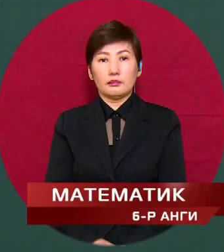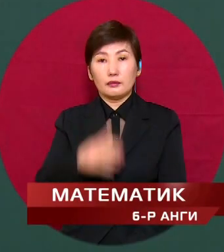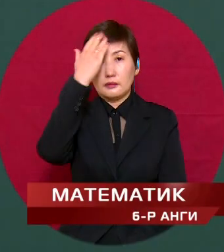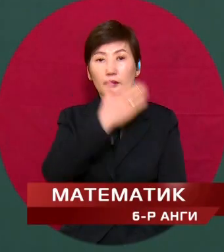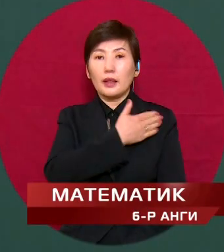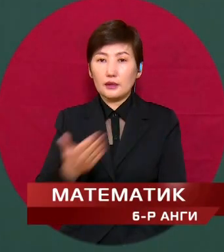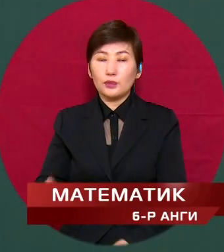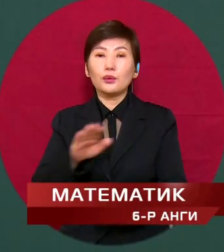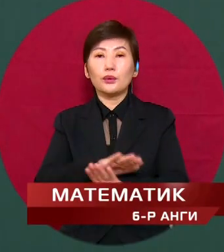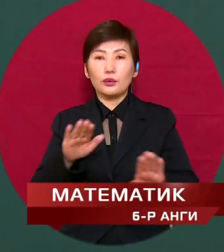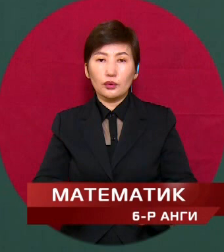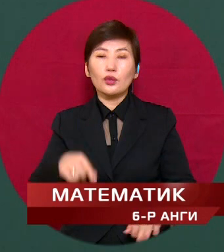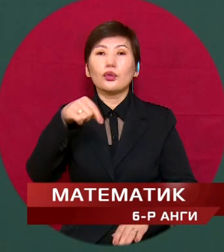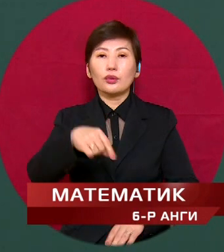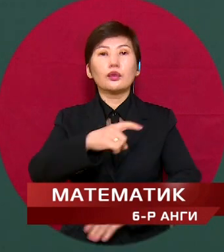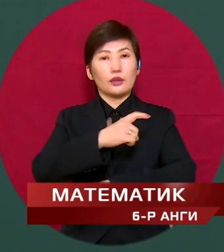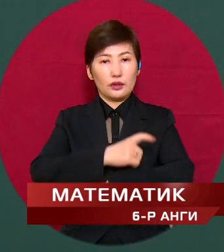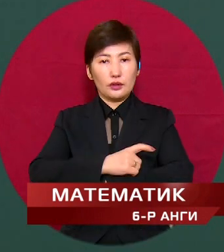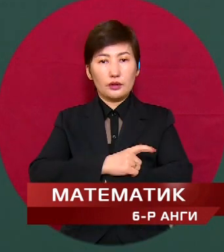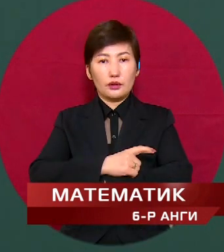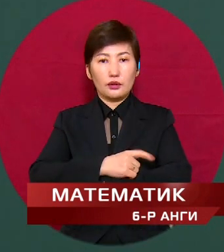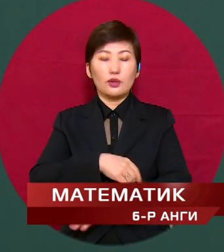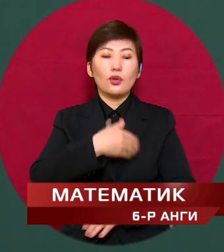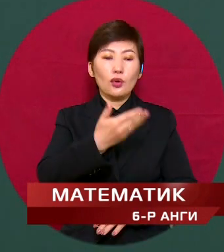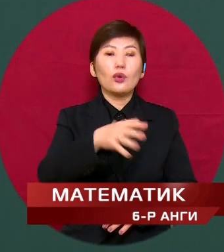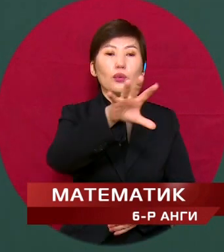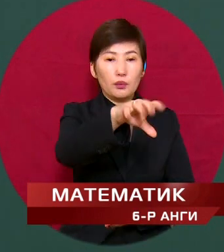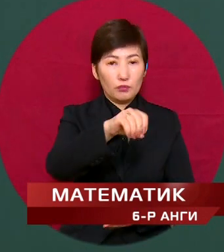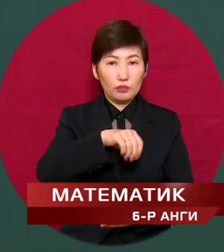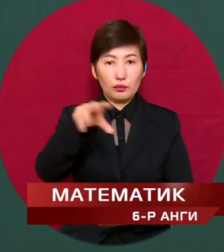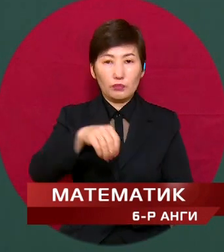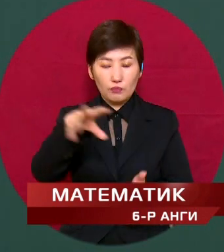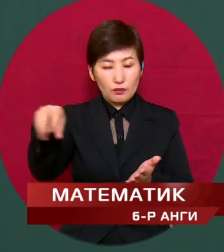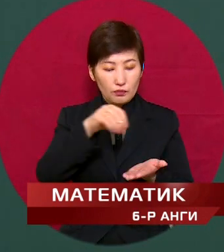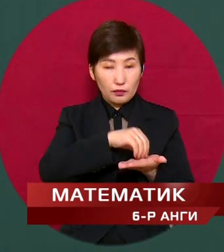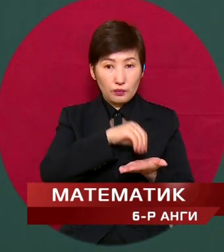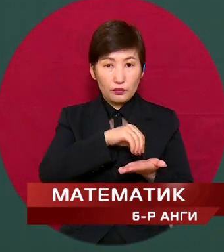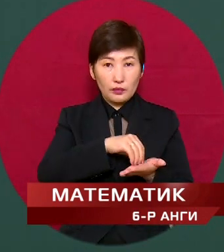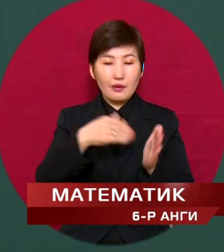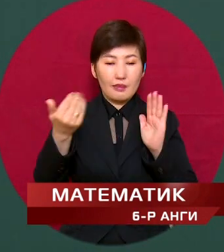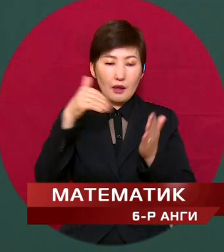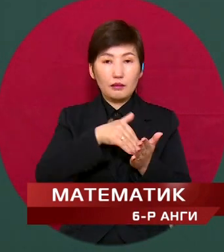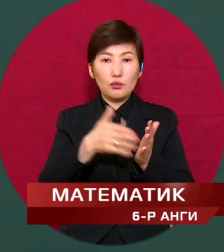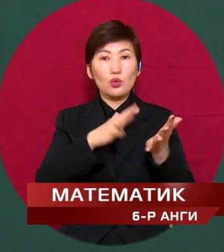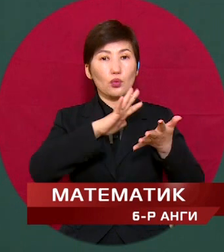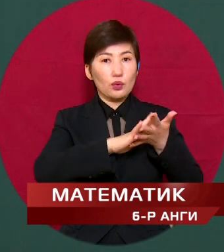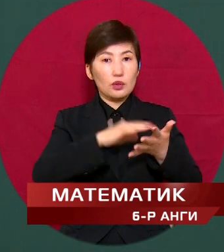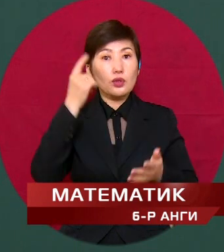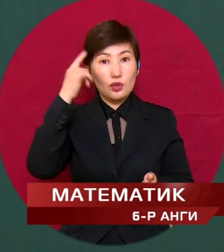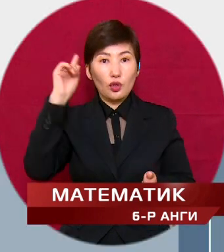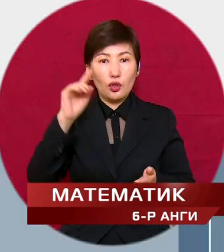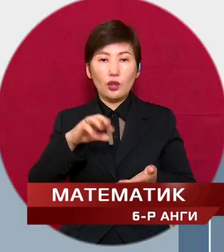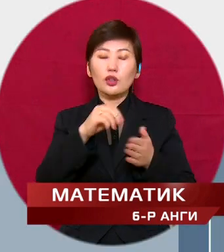За сайн байцгаана хүүхдүүдээ. Өнөөдрийн хичээлээр өгдөл цуглуулах, бүрдгэх, давтамжийн хөснөгт зохиогдсон сэдвийг